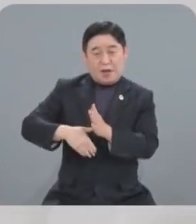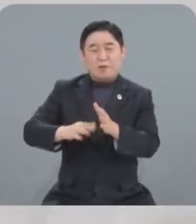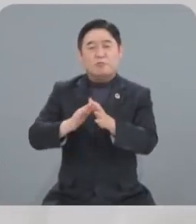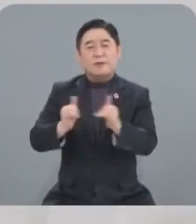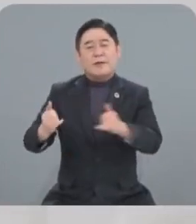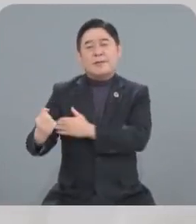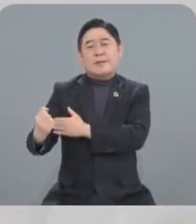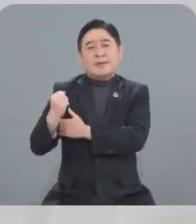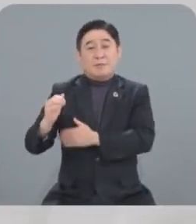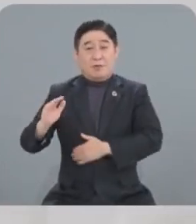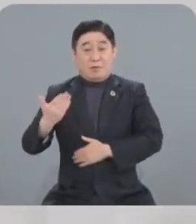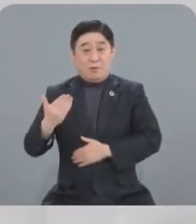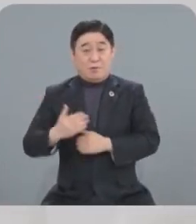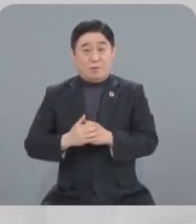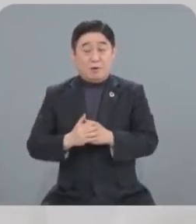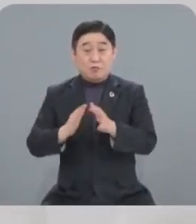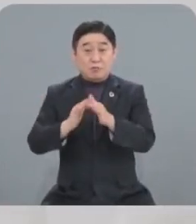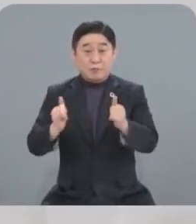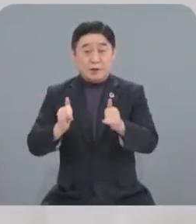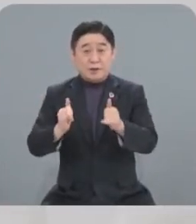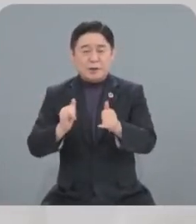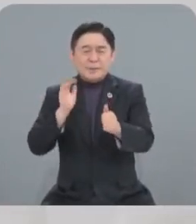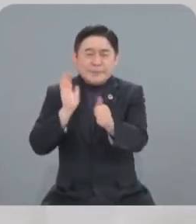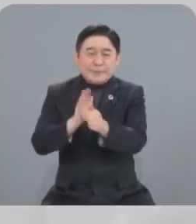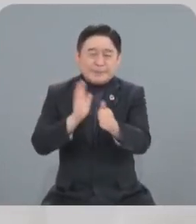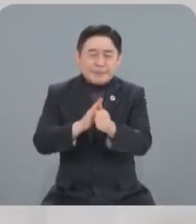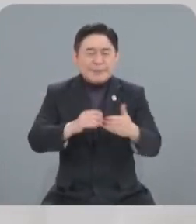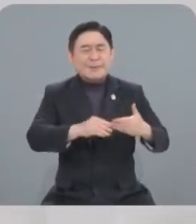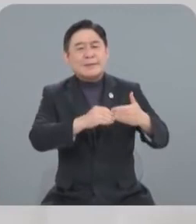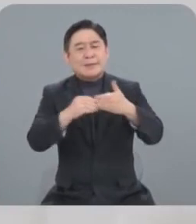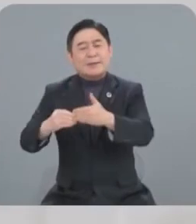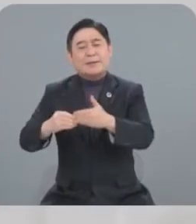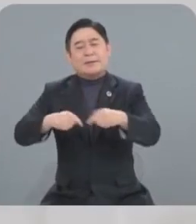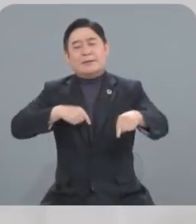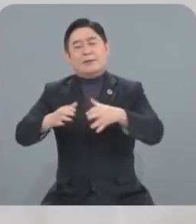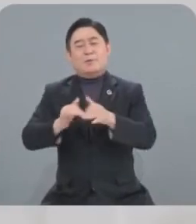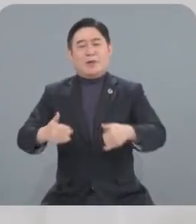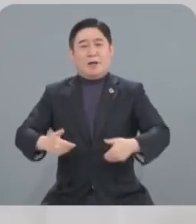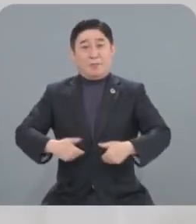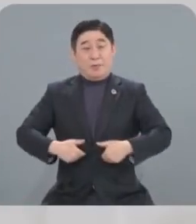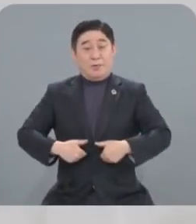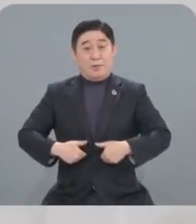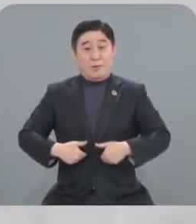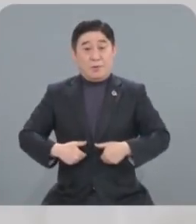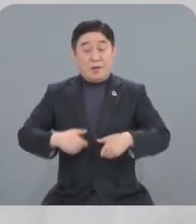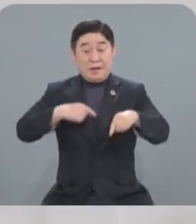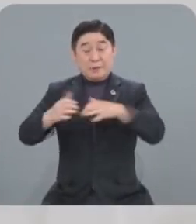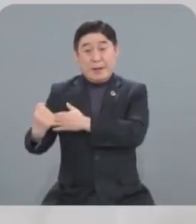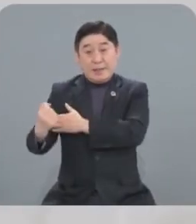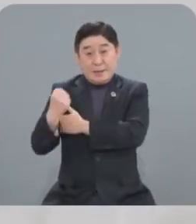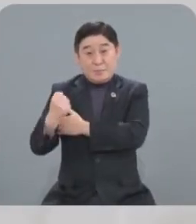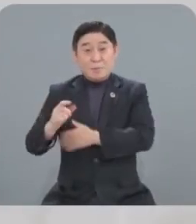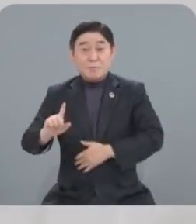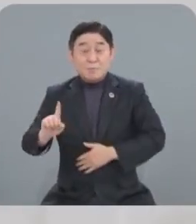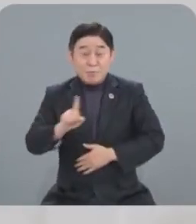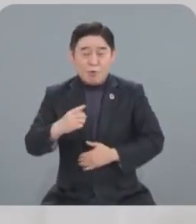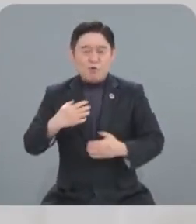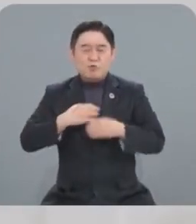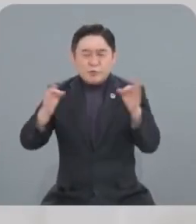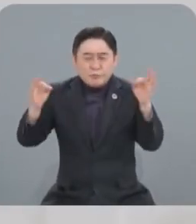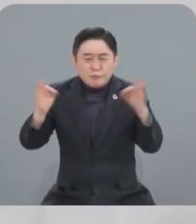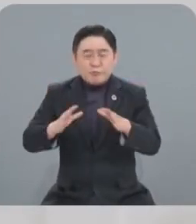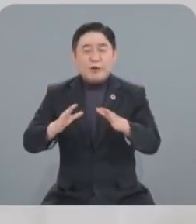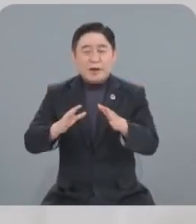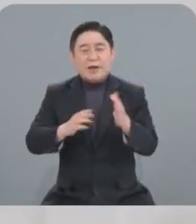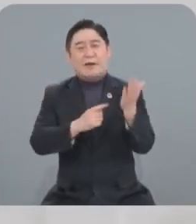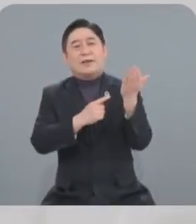국민에게 힘이 되고 국민을 동료 아고 이끌 지도자가 있어야 합니다 지도자의 힘은 위기 순간에